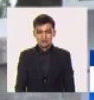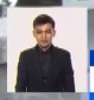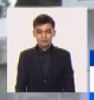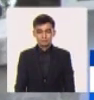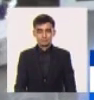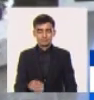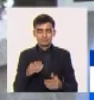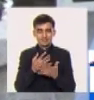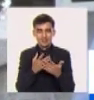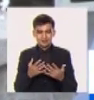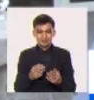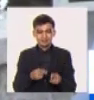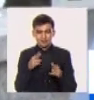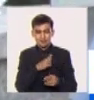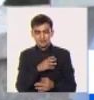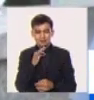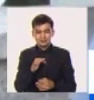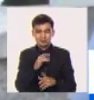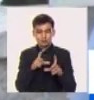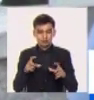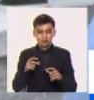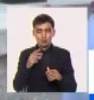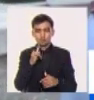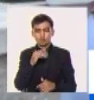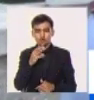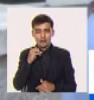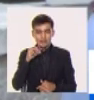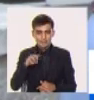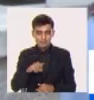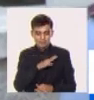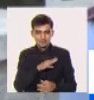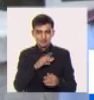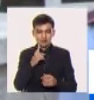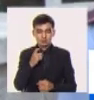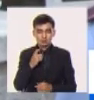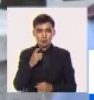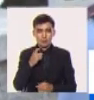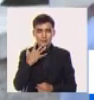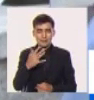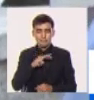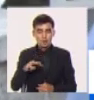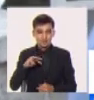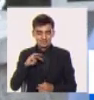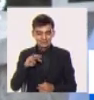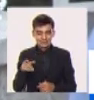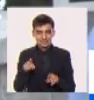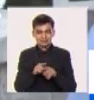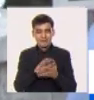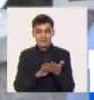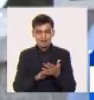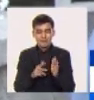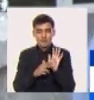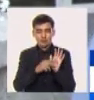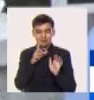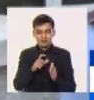Совершила ряд преступлений и причинила потерпевшим ущерб на общую сумму более 105 миллионов тенге. Всего с заявлением обратились 8